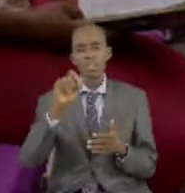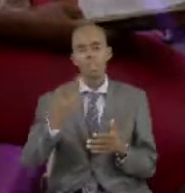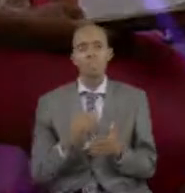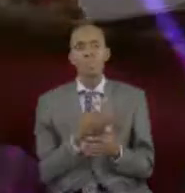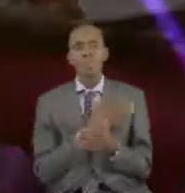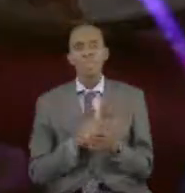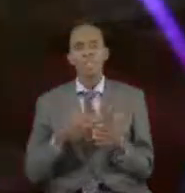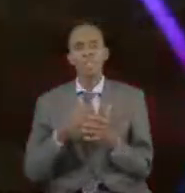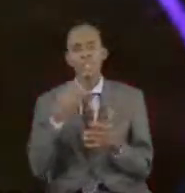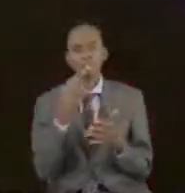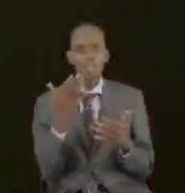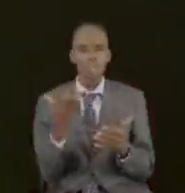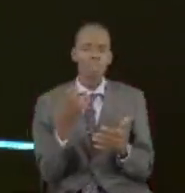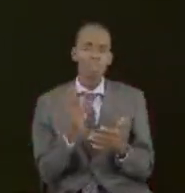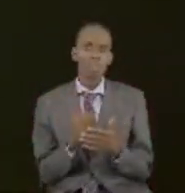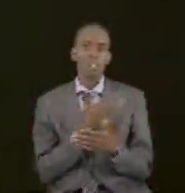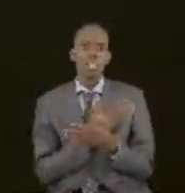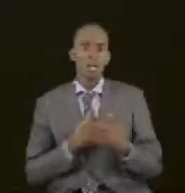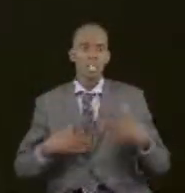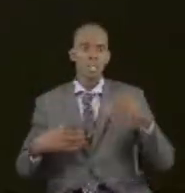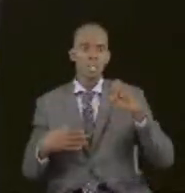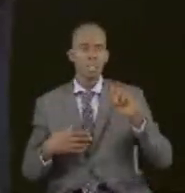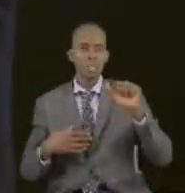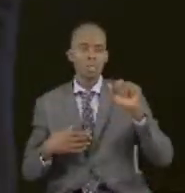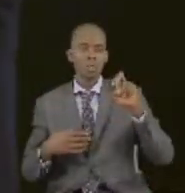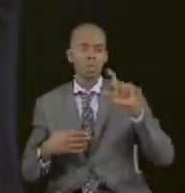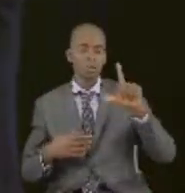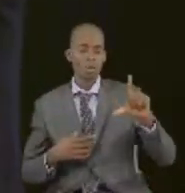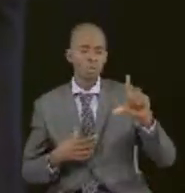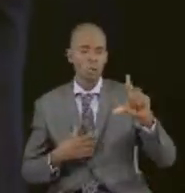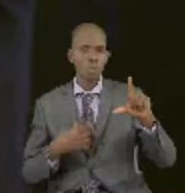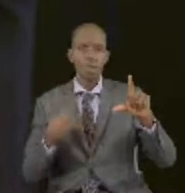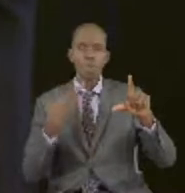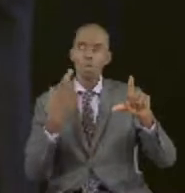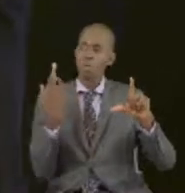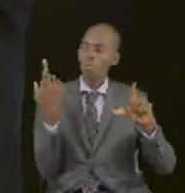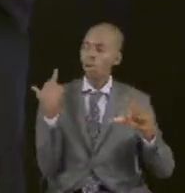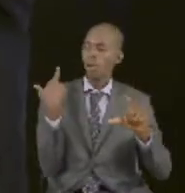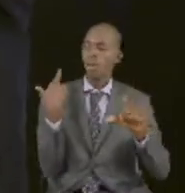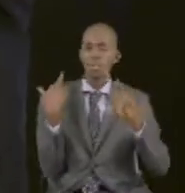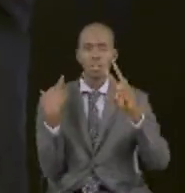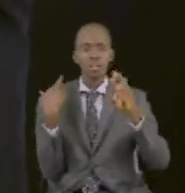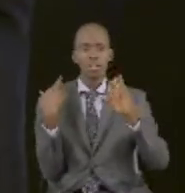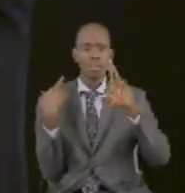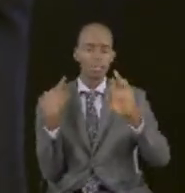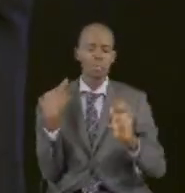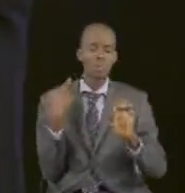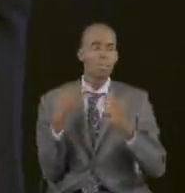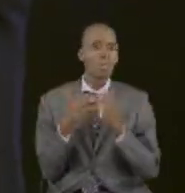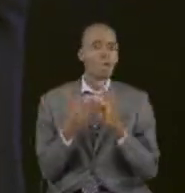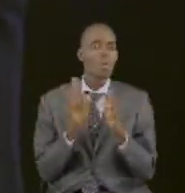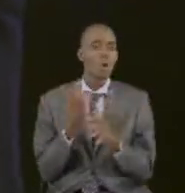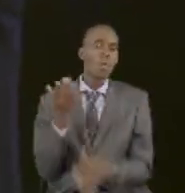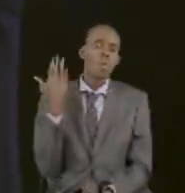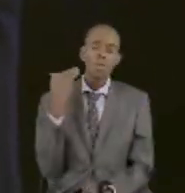et c'est là ce que vous étiez c'est dans le passé ici est celle là ce que vous étiez je n'ai pas que vous